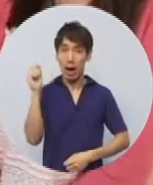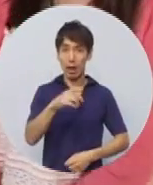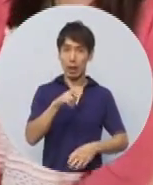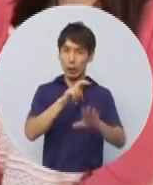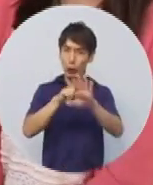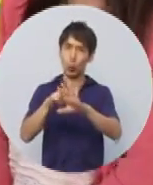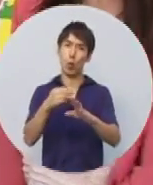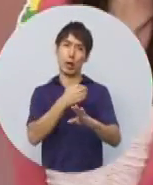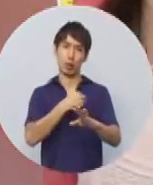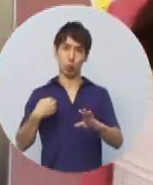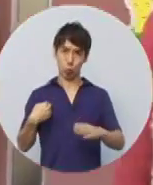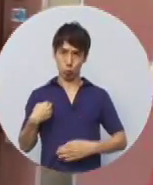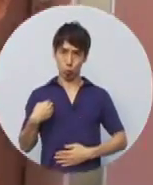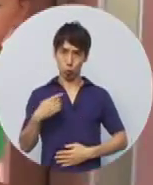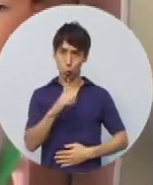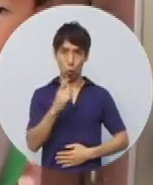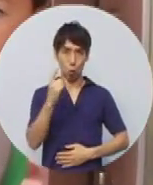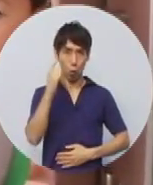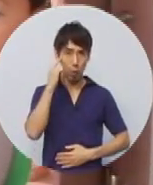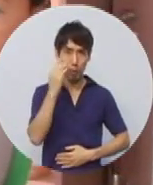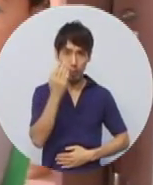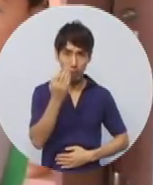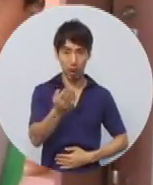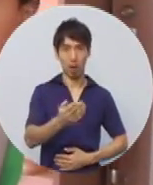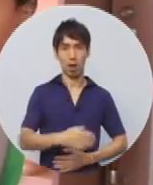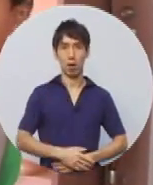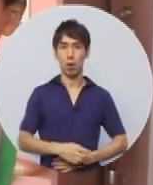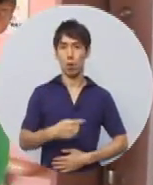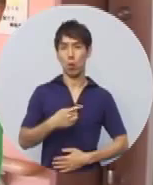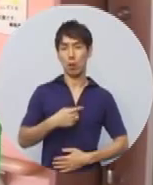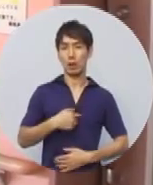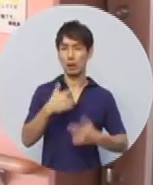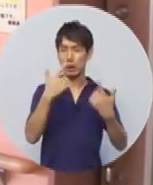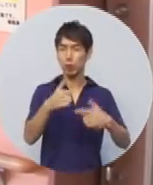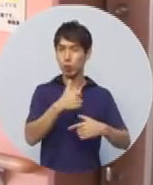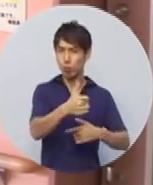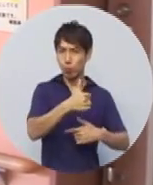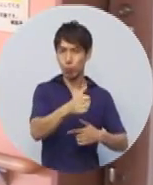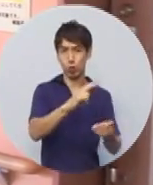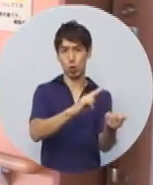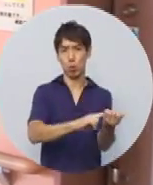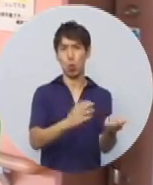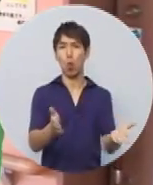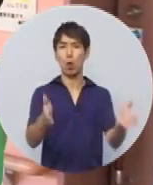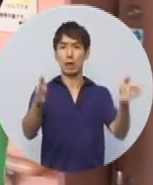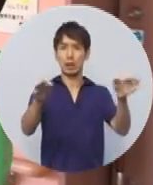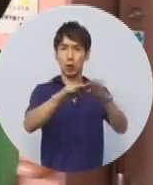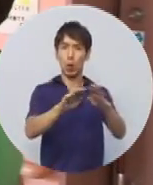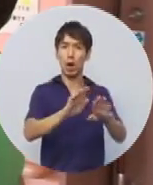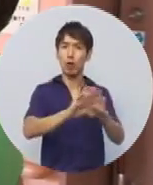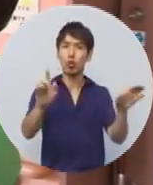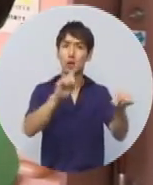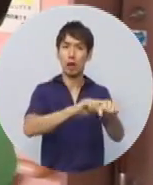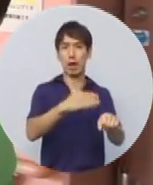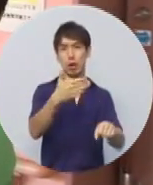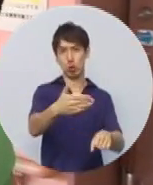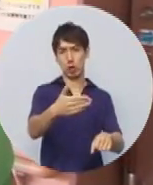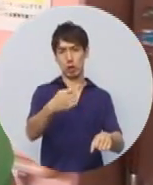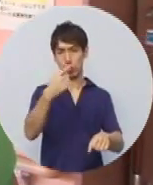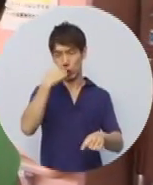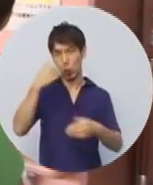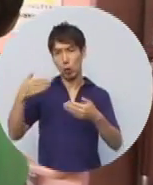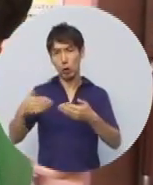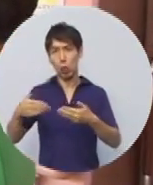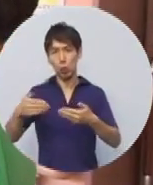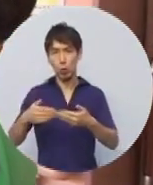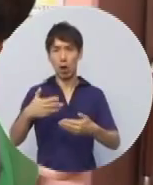てどう感じますか？ ですね、私のところのかかりつけさんが早くて9時からなんですね、 はい、 で仕事がやっぱり8